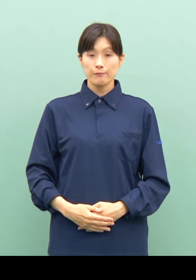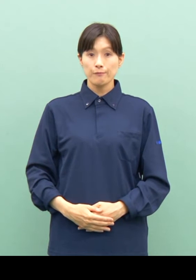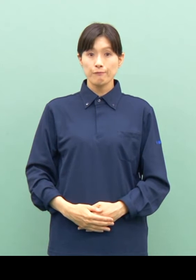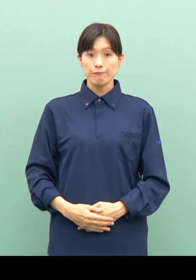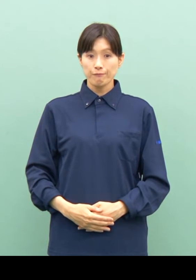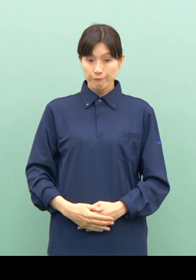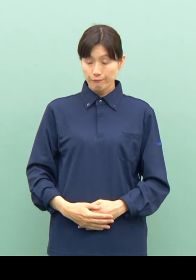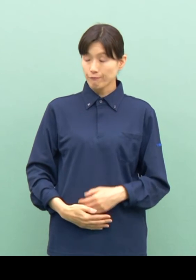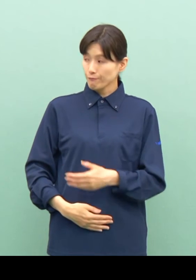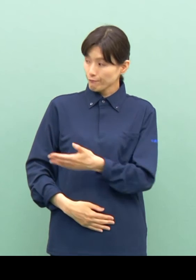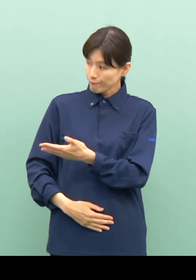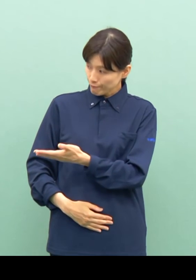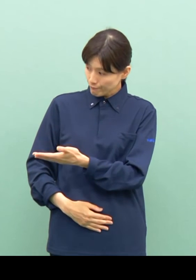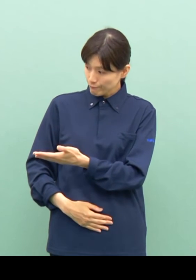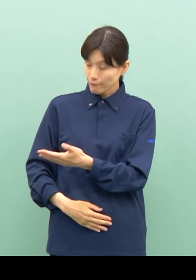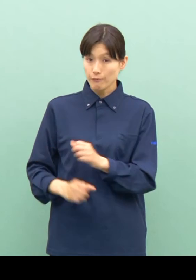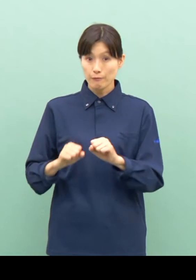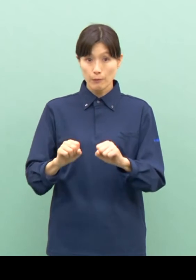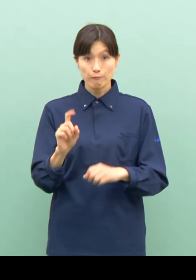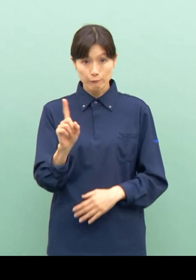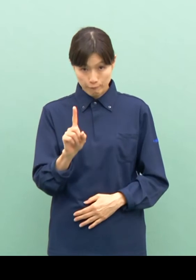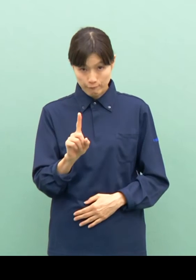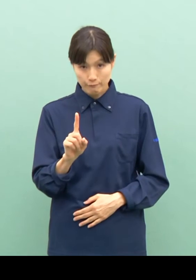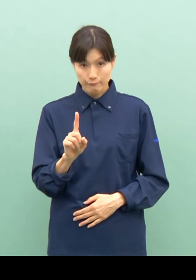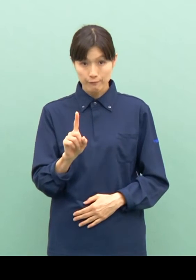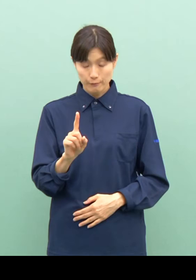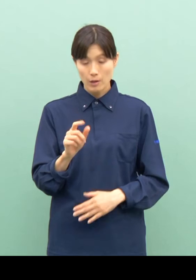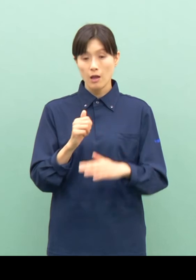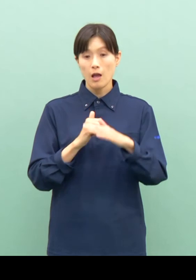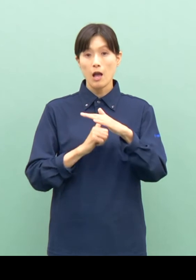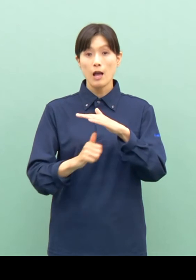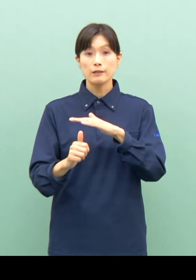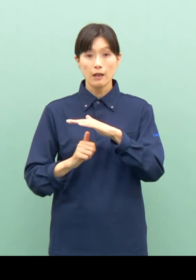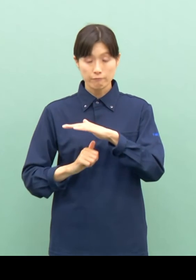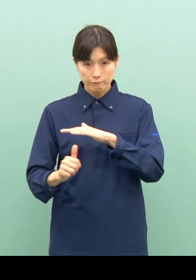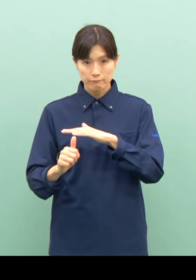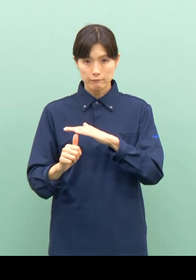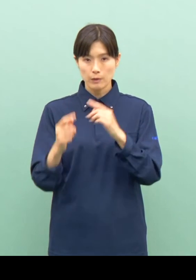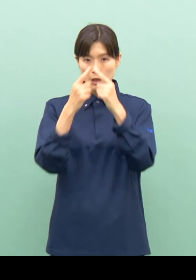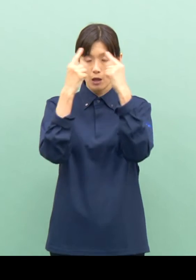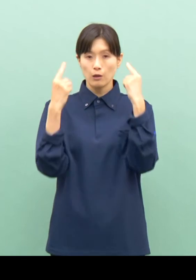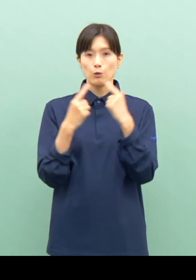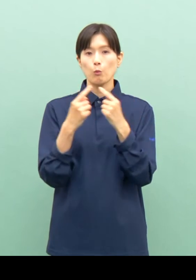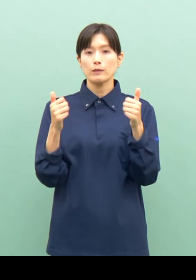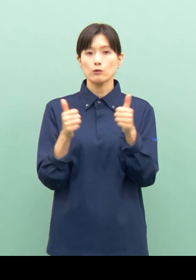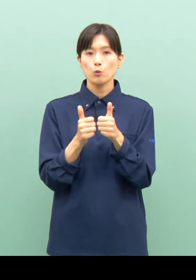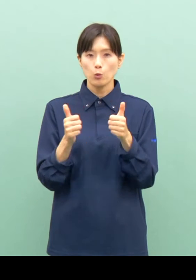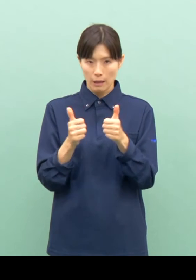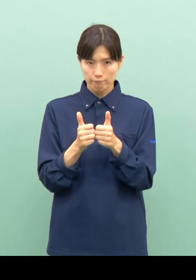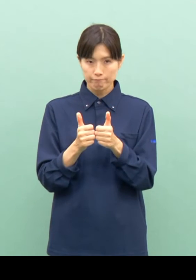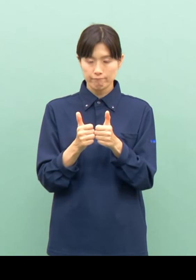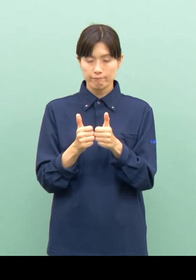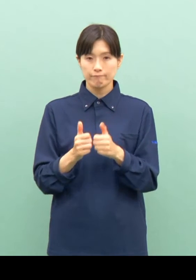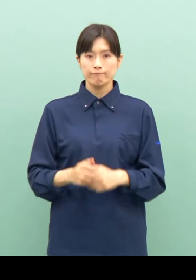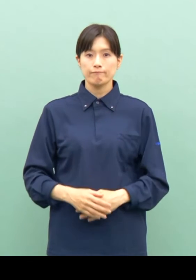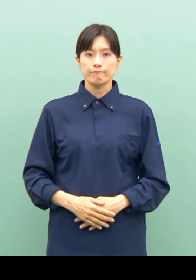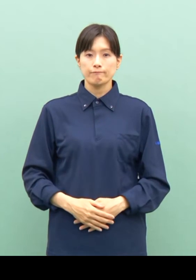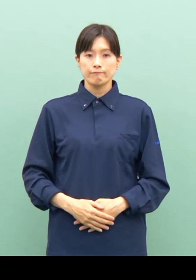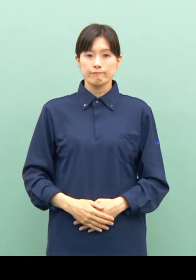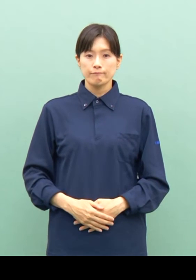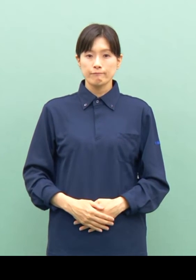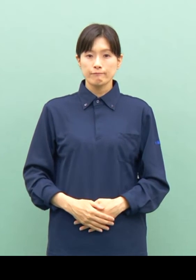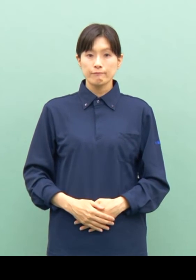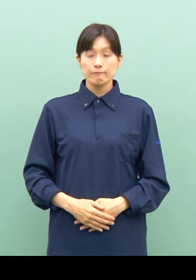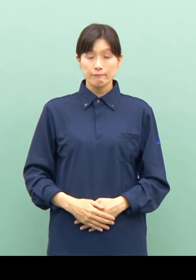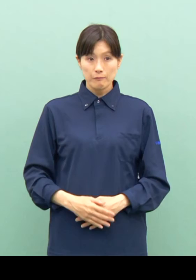。ペアレントメンター長崎では、ペアレントメンターの派遣や個別相談に応じています